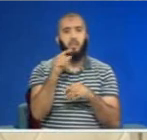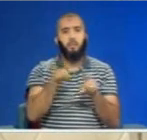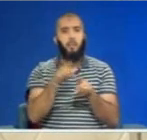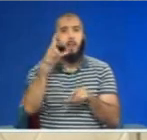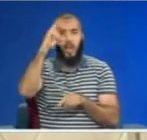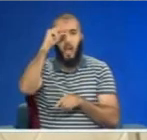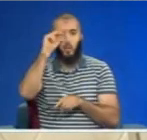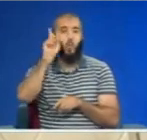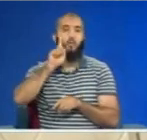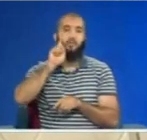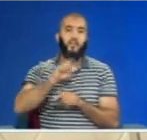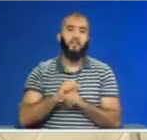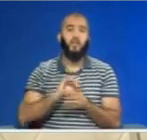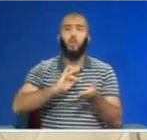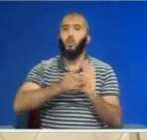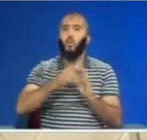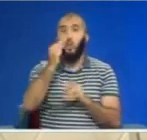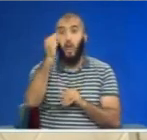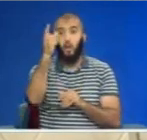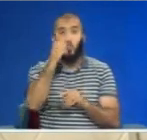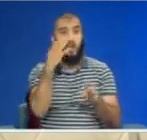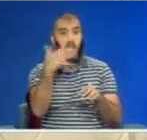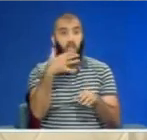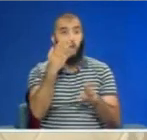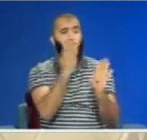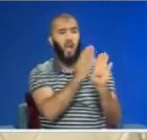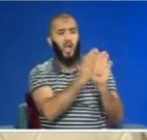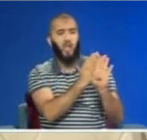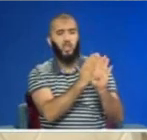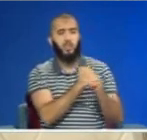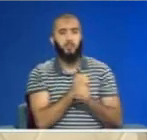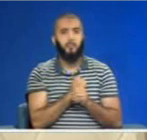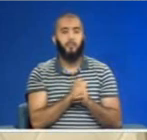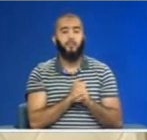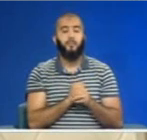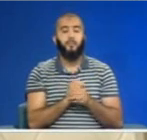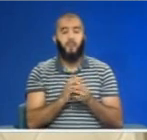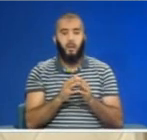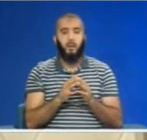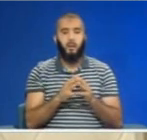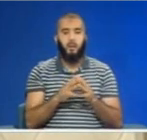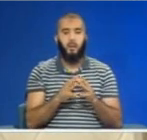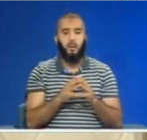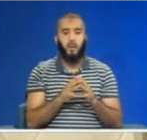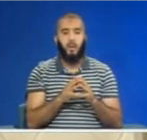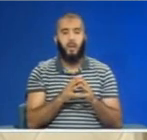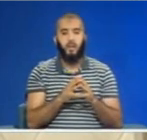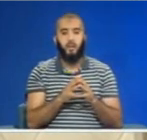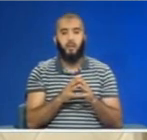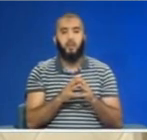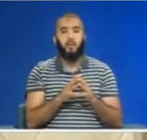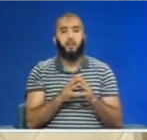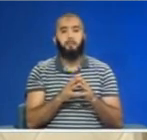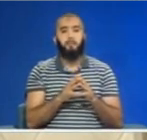فإذا ما تلك الأموال التي كان يتركها في البيت والتي أذن لها بأن تأخذ منها ما